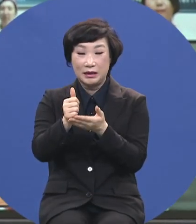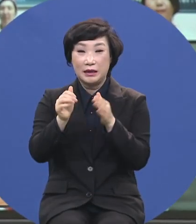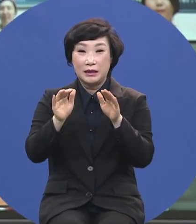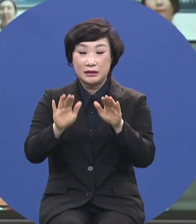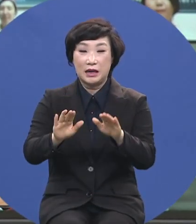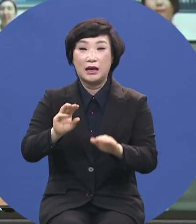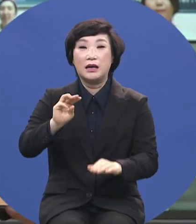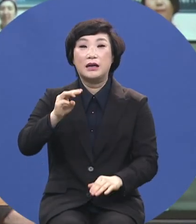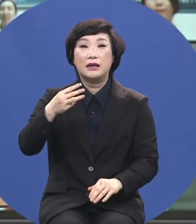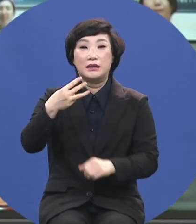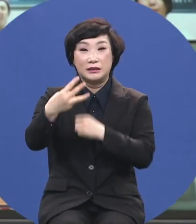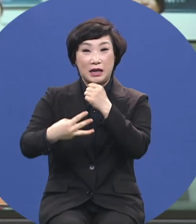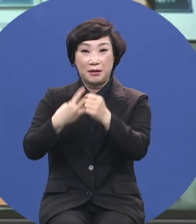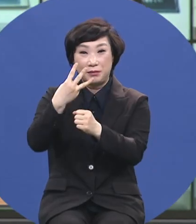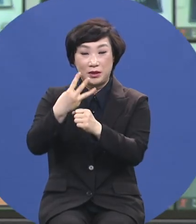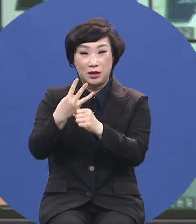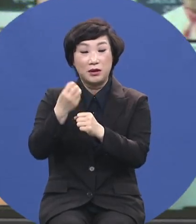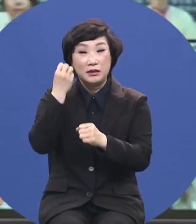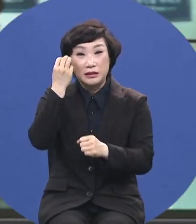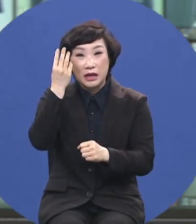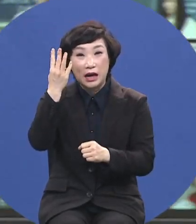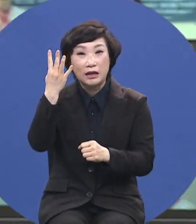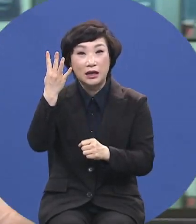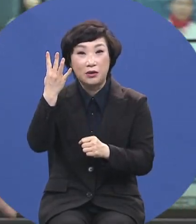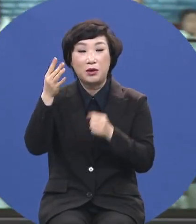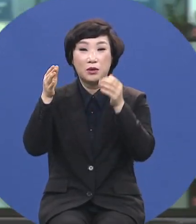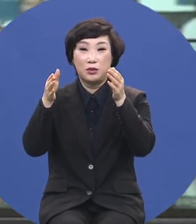3년 4개월 동안을